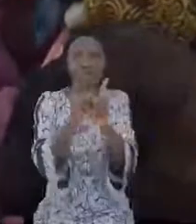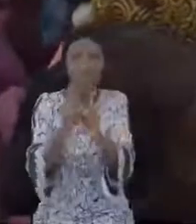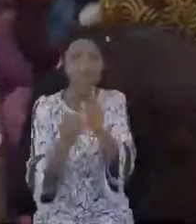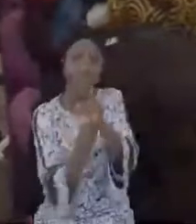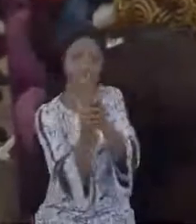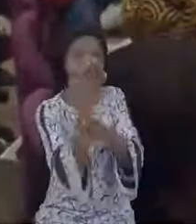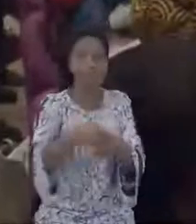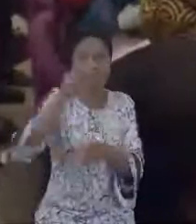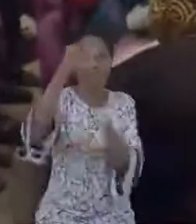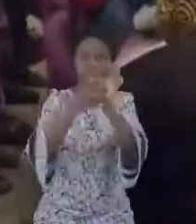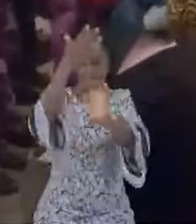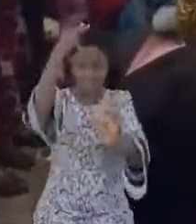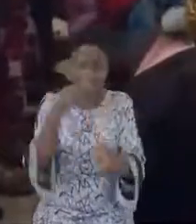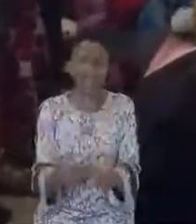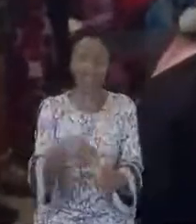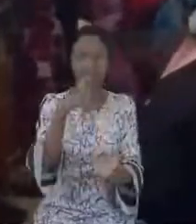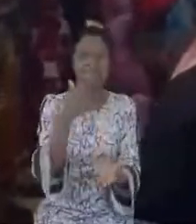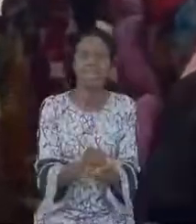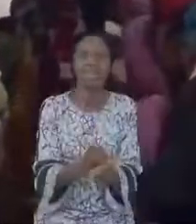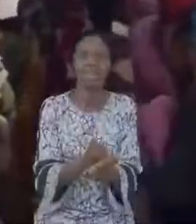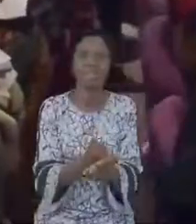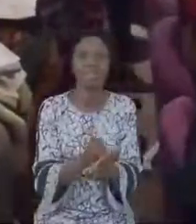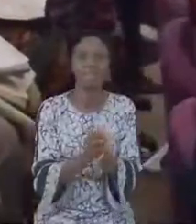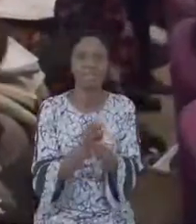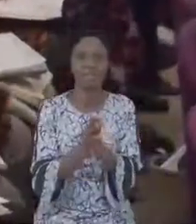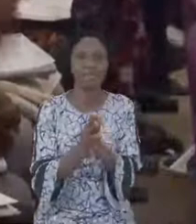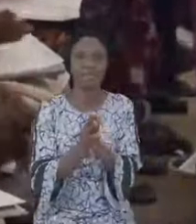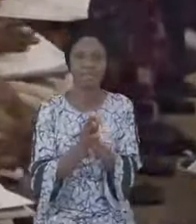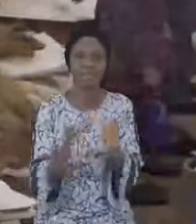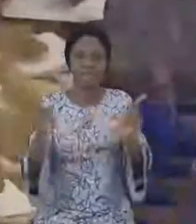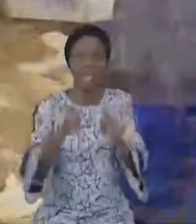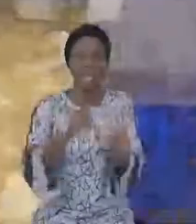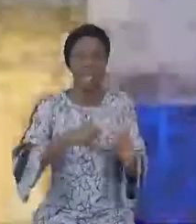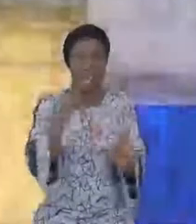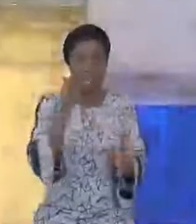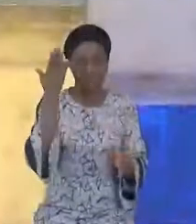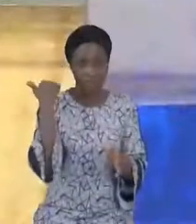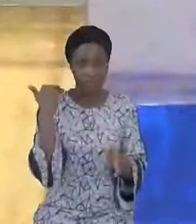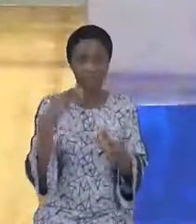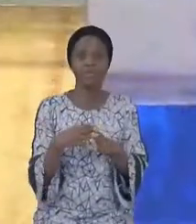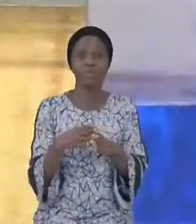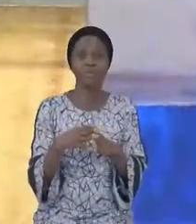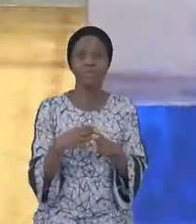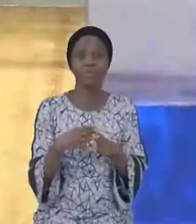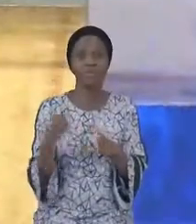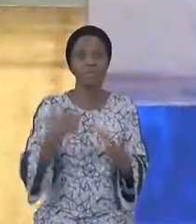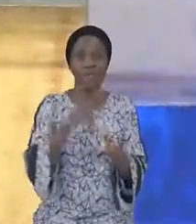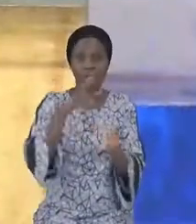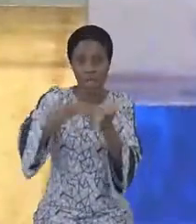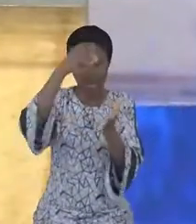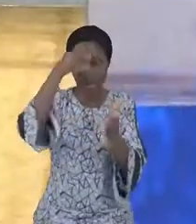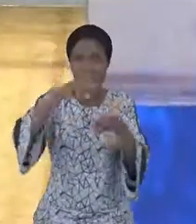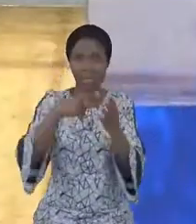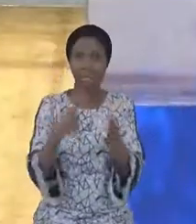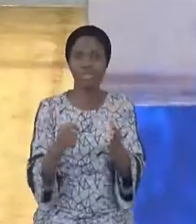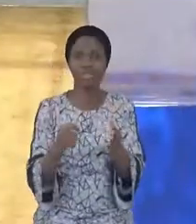C'est toi. Tu vas monter plus haut au nom de Jésus-Christ. Comme je l'ai dit, nous parlons